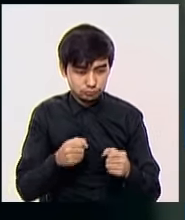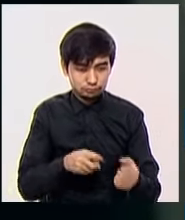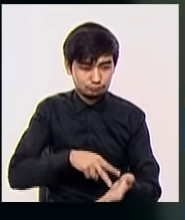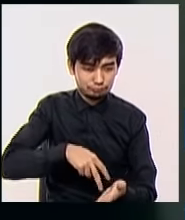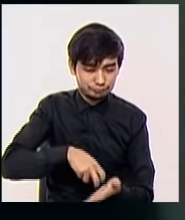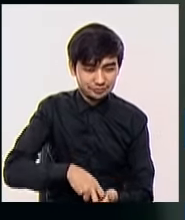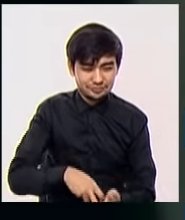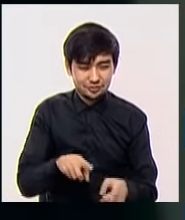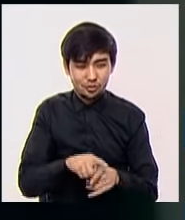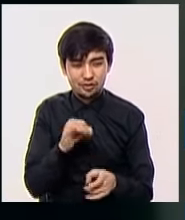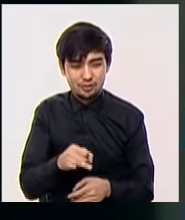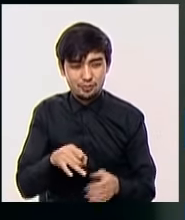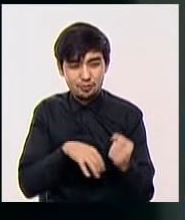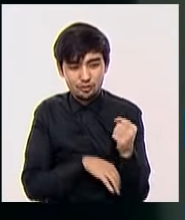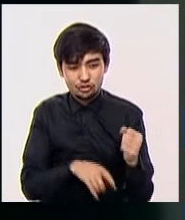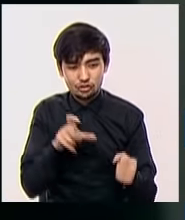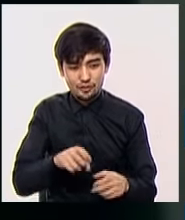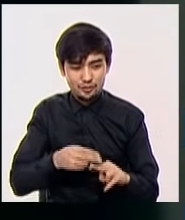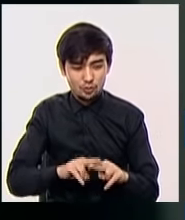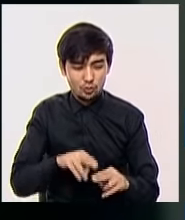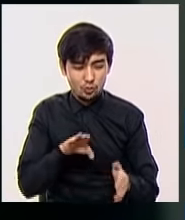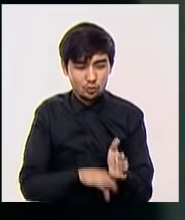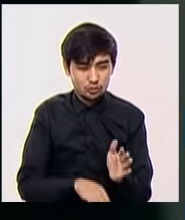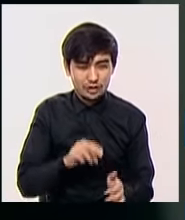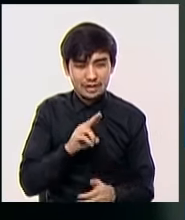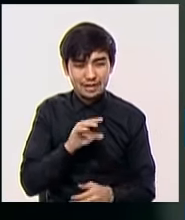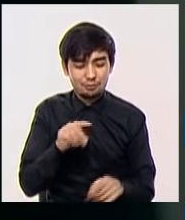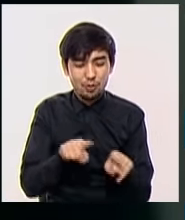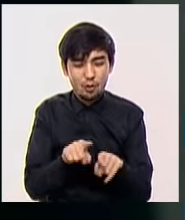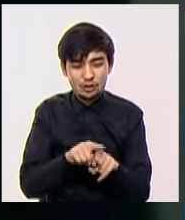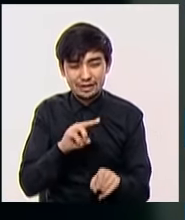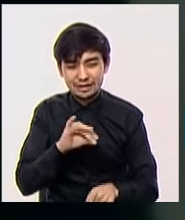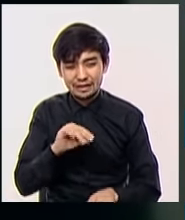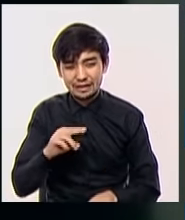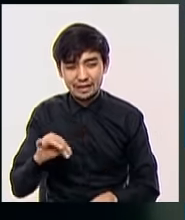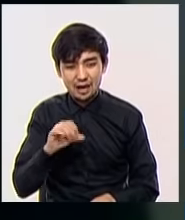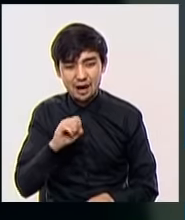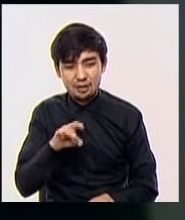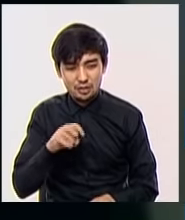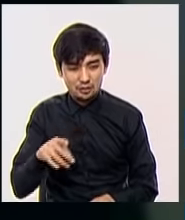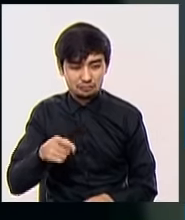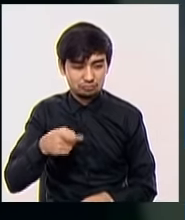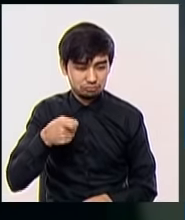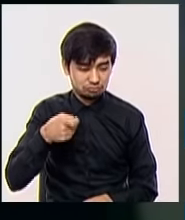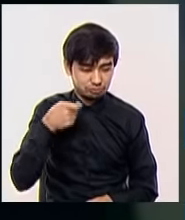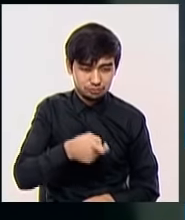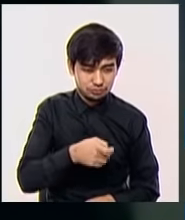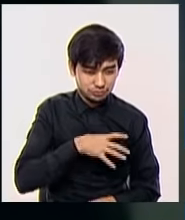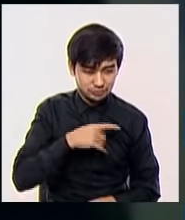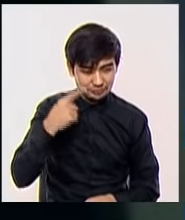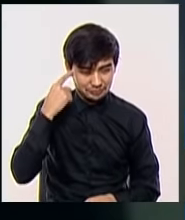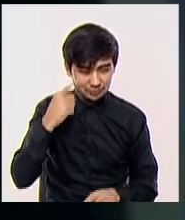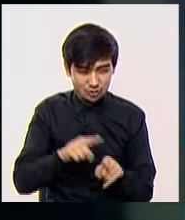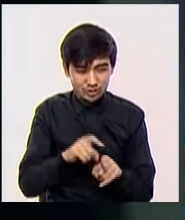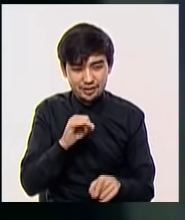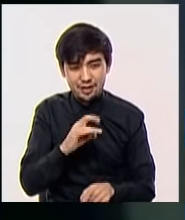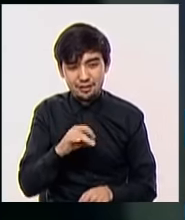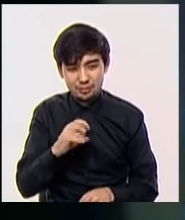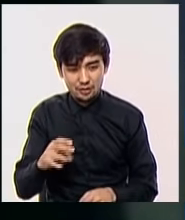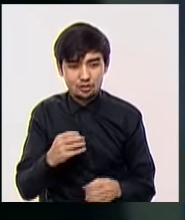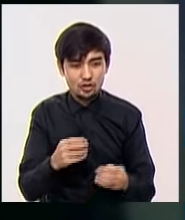колени после этого человек похожий на дикого армана наставляет на его пистолет с глушителем напомним арман и джума гильдеева